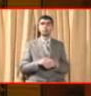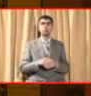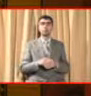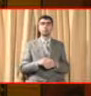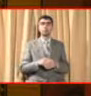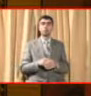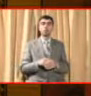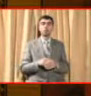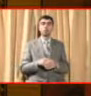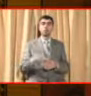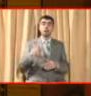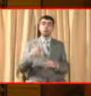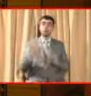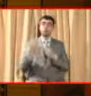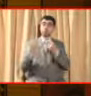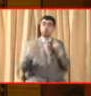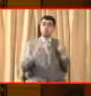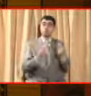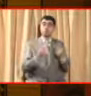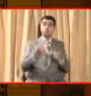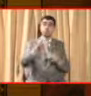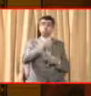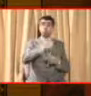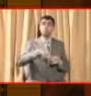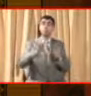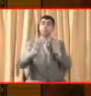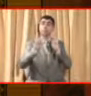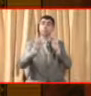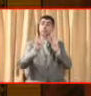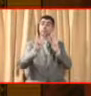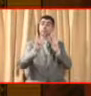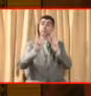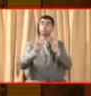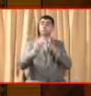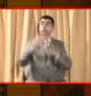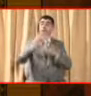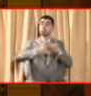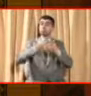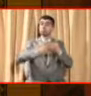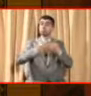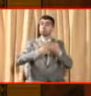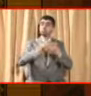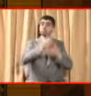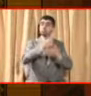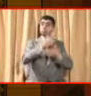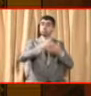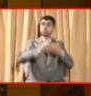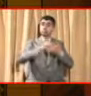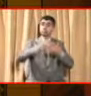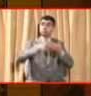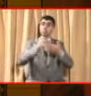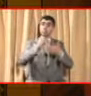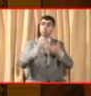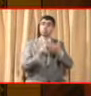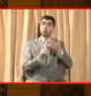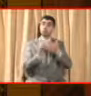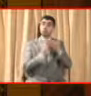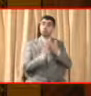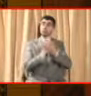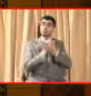أمام سيداتكم ثمان اتفاقيات كيف ما قالهم السيد الرئيس تعتزم بلادنا المصادقة